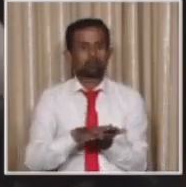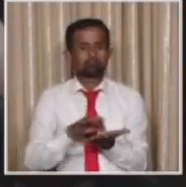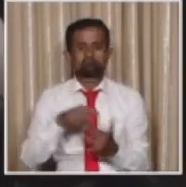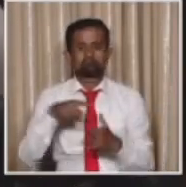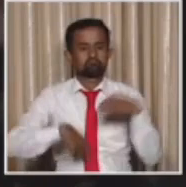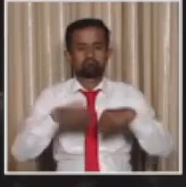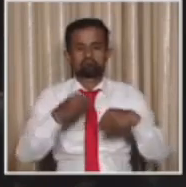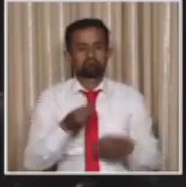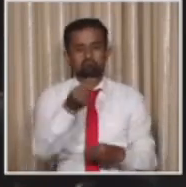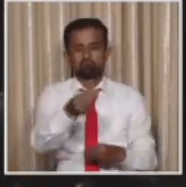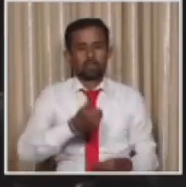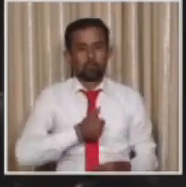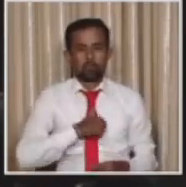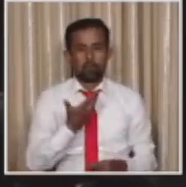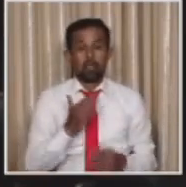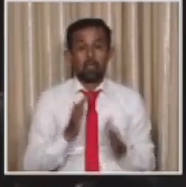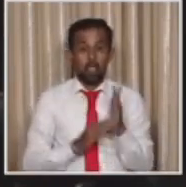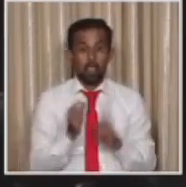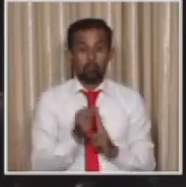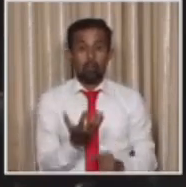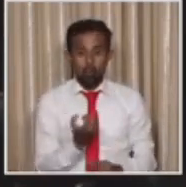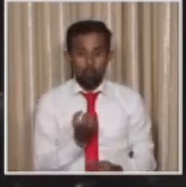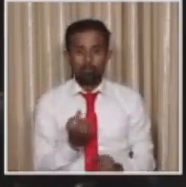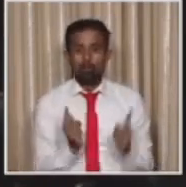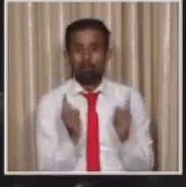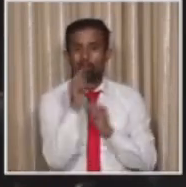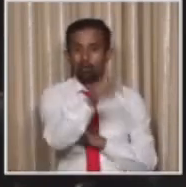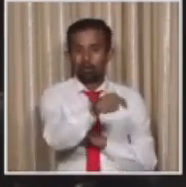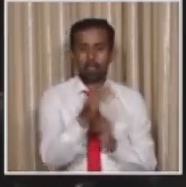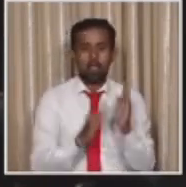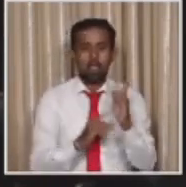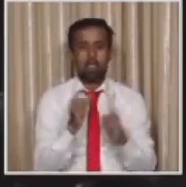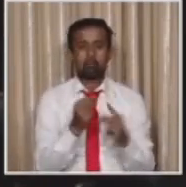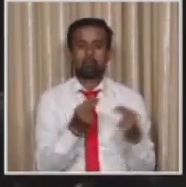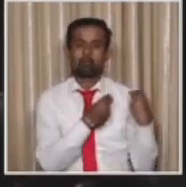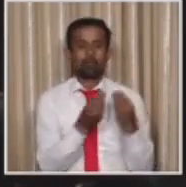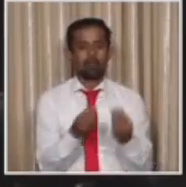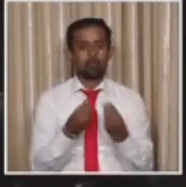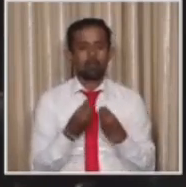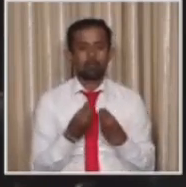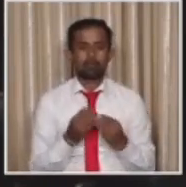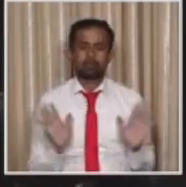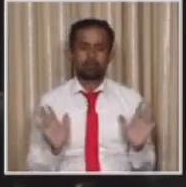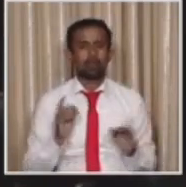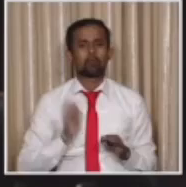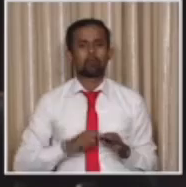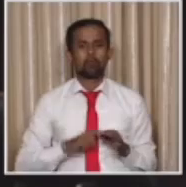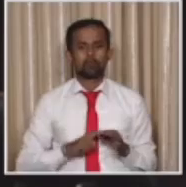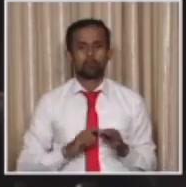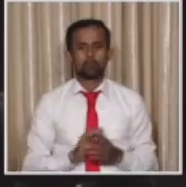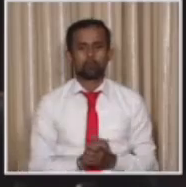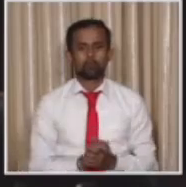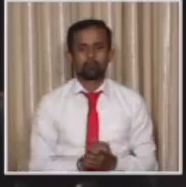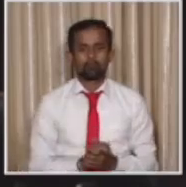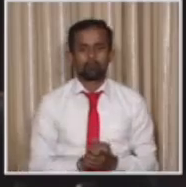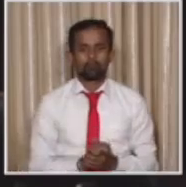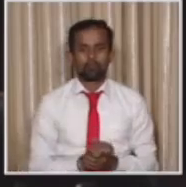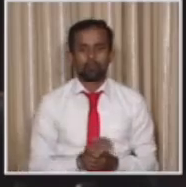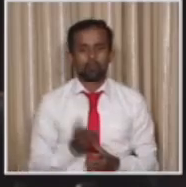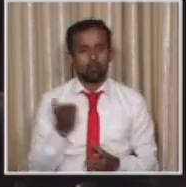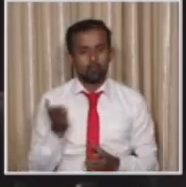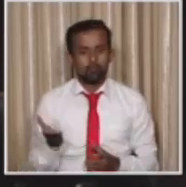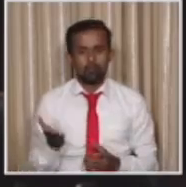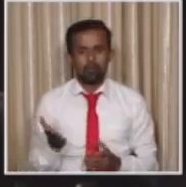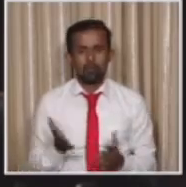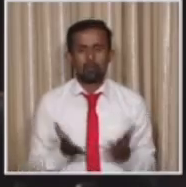කියලා. හැබැයි ඇමතිකම් ඕන වෙච්ච කට්ටිය ගිහිල්ලා එතන ඇමතිකම් ගත්තා. එච්චරයි තියෙන ප්‍රශ්නේ. ඒකයි කල්පනා කරන්න තියෙන්නේ. ඒ නිසා මේ